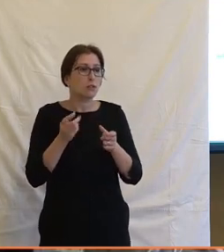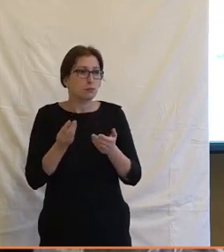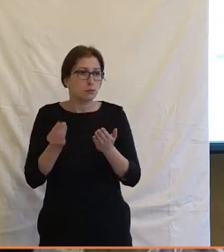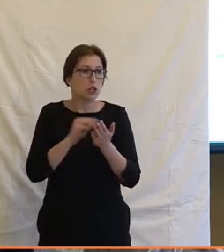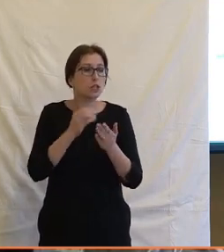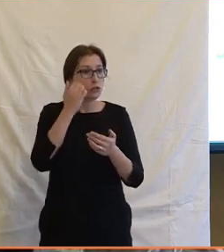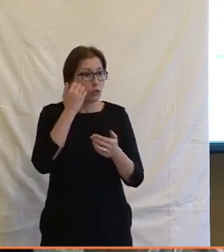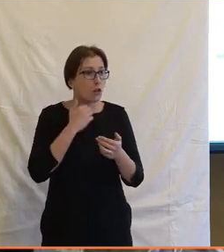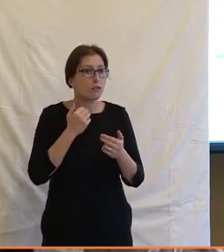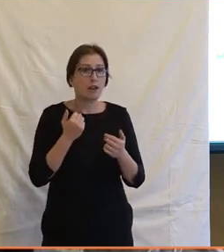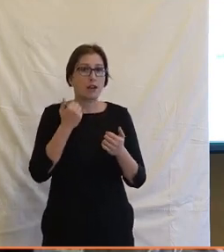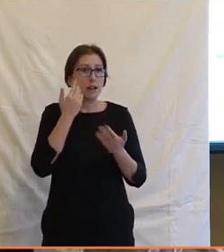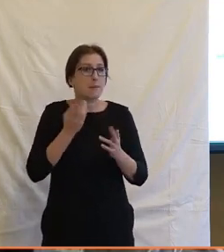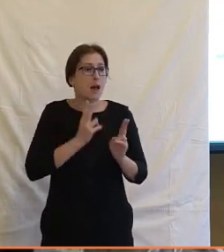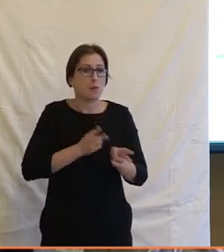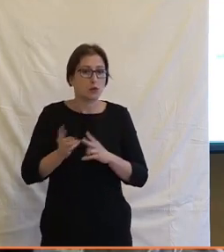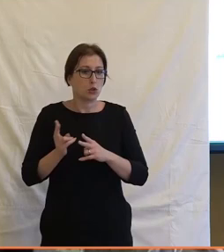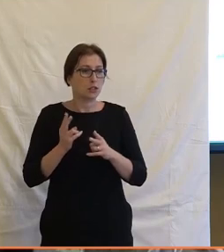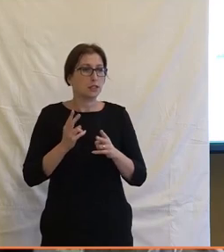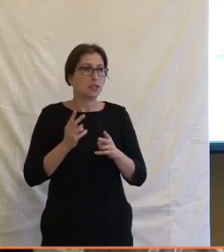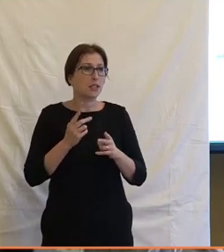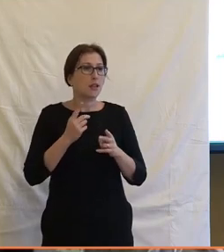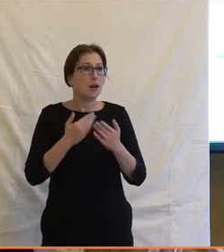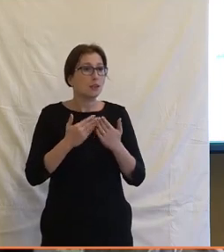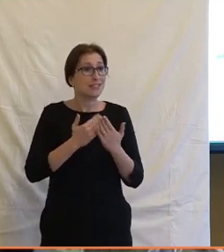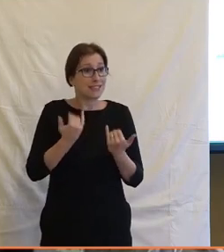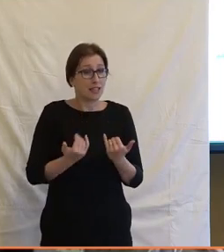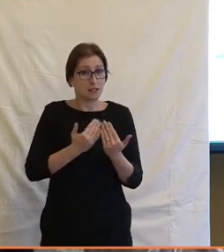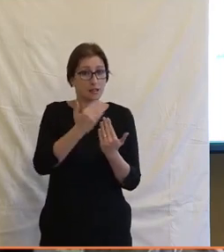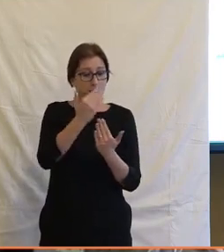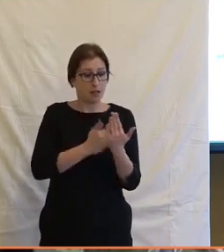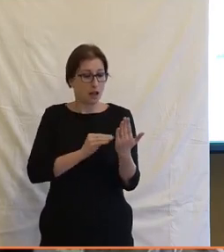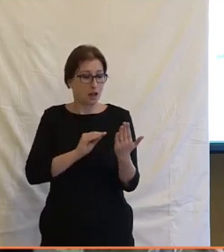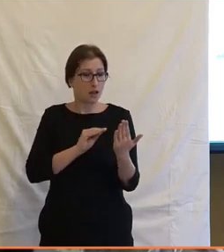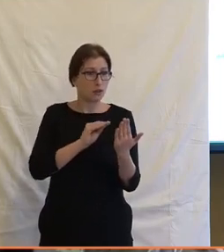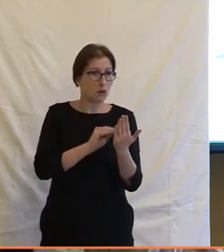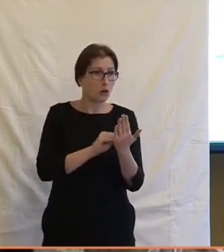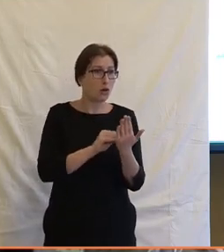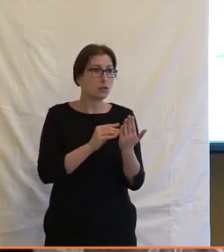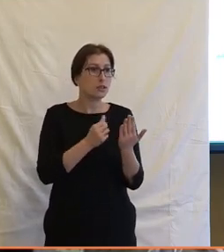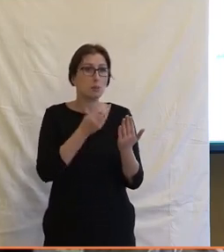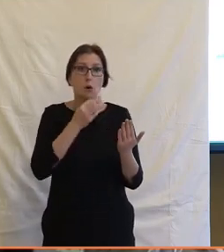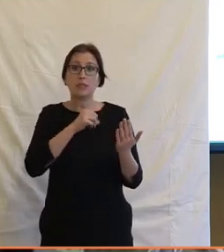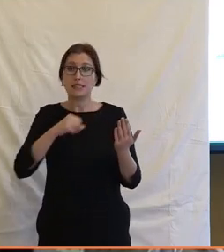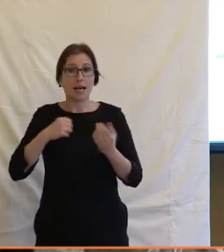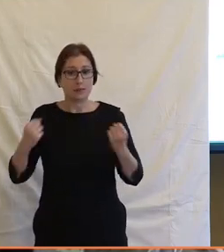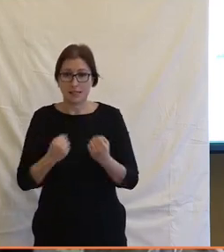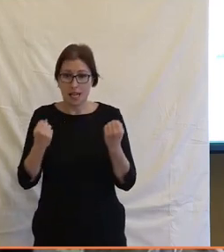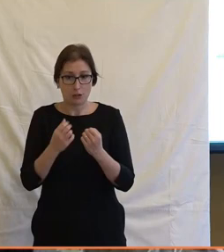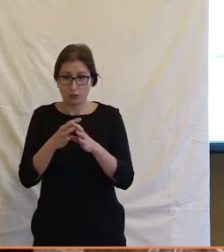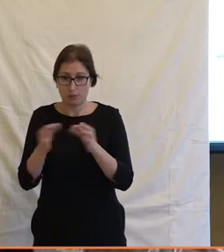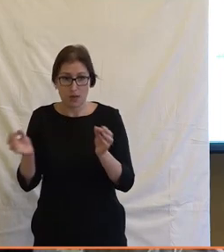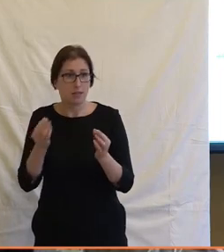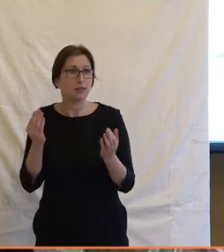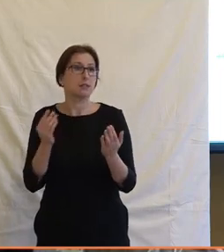Ten člověk s tím nemá takové zkušenosti, nemá proto ten zápal, vlastně, pokud ten člověk chce v tom nějak angažuje sám, tak vlastně nemá